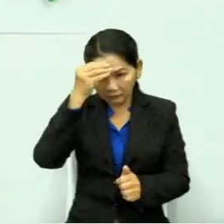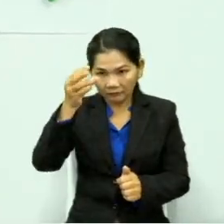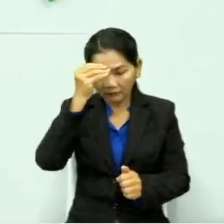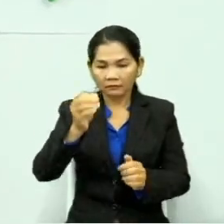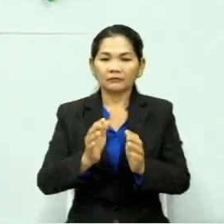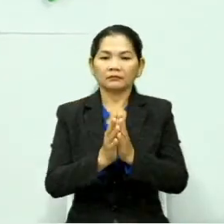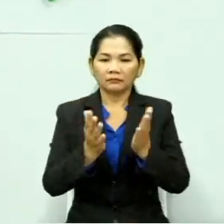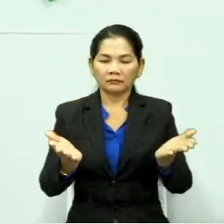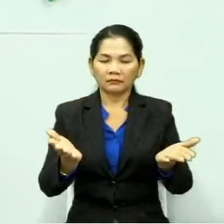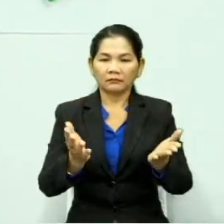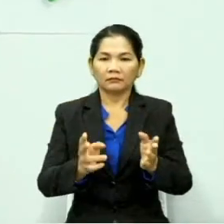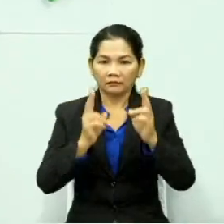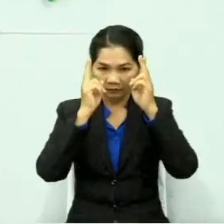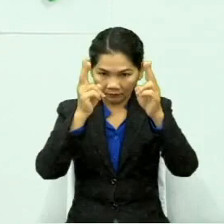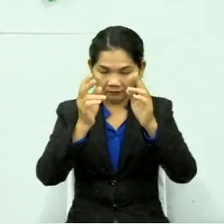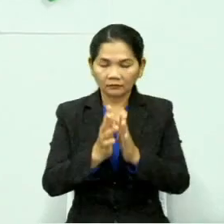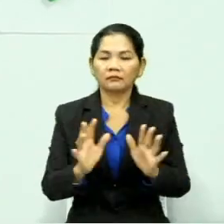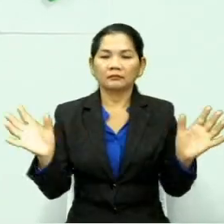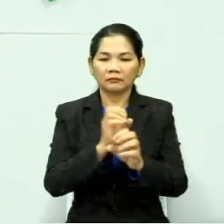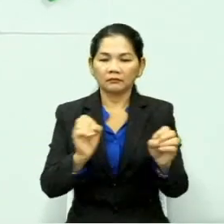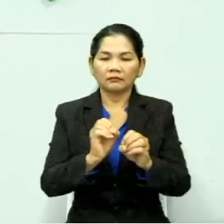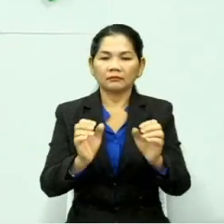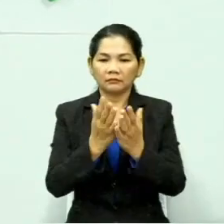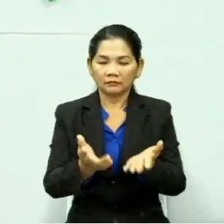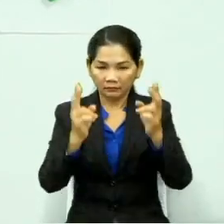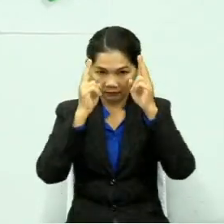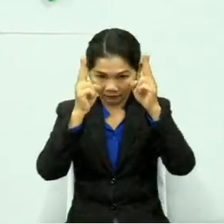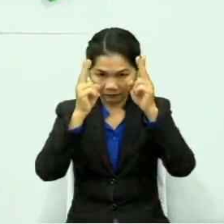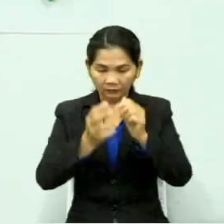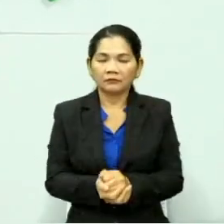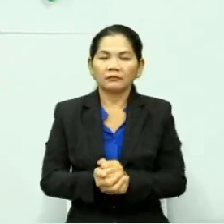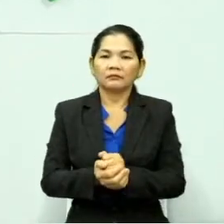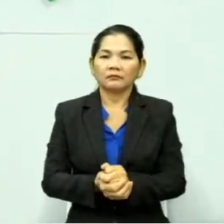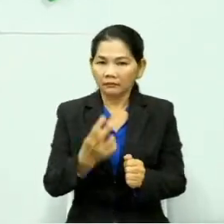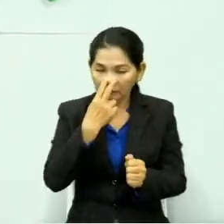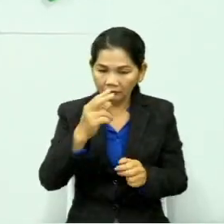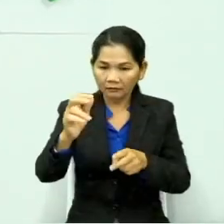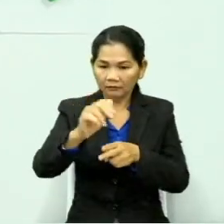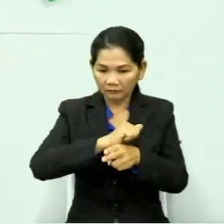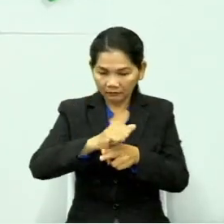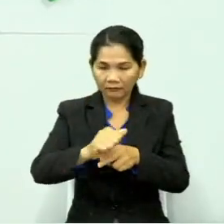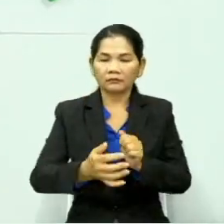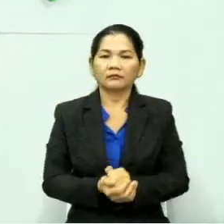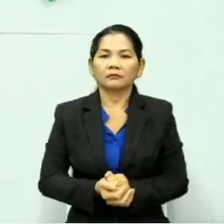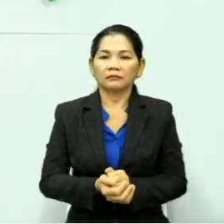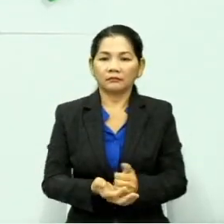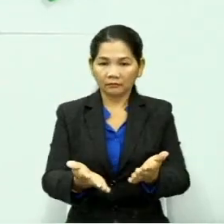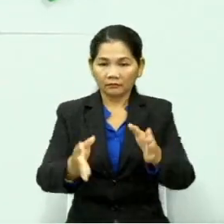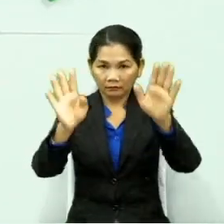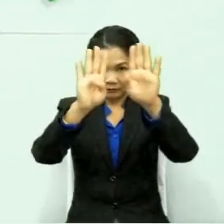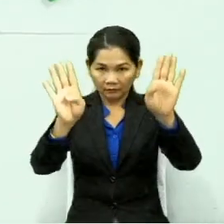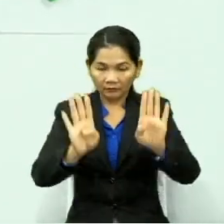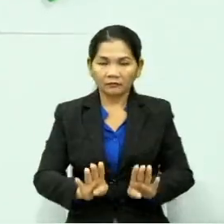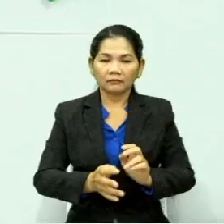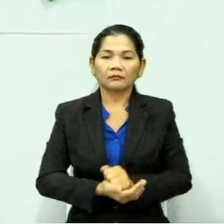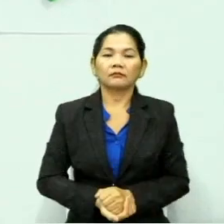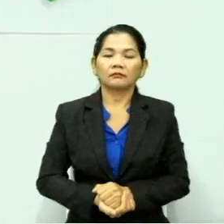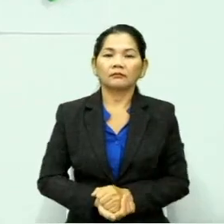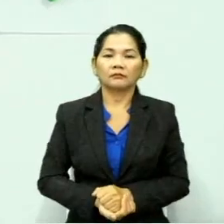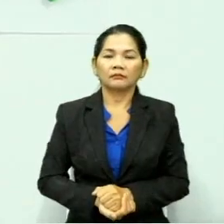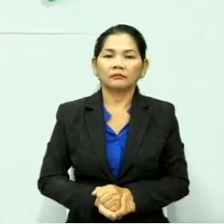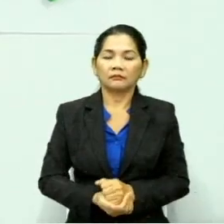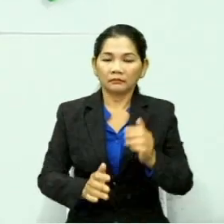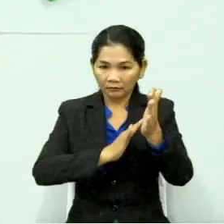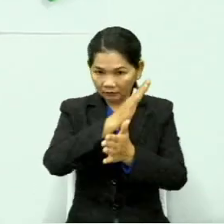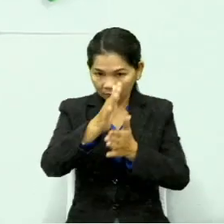con cha sầm rập con đã miên sập hơi sạc xa cô thế chẳng con mưa mà lùm hạt nè con á cho mùi nè kêu nè lười cái đặc hiền cha chẳng nè kêu